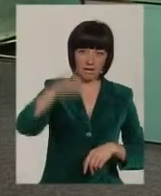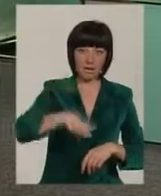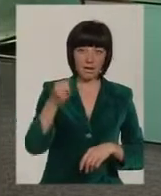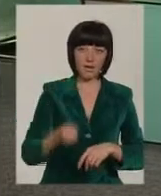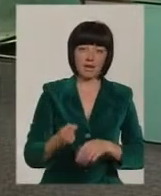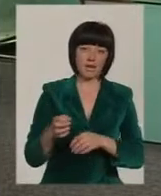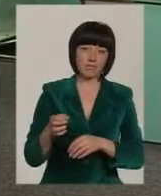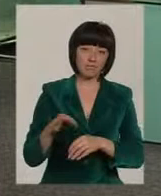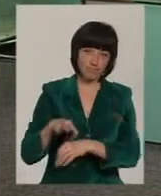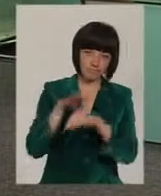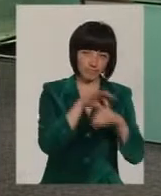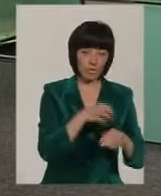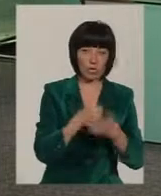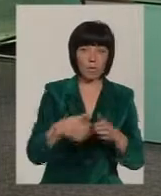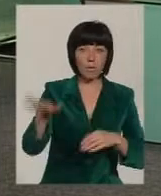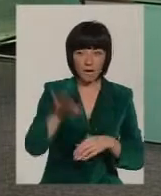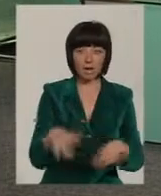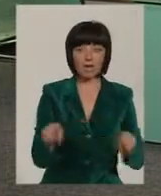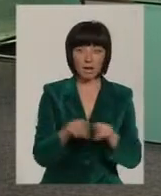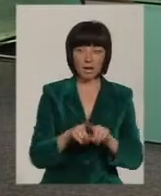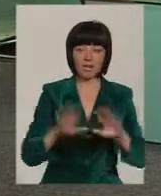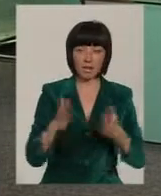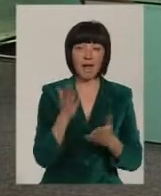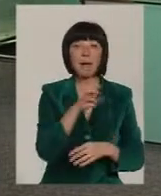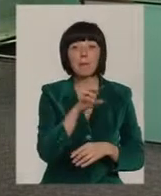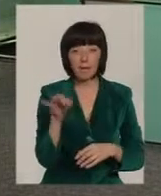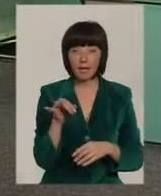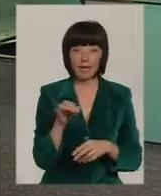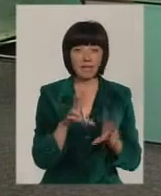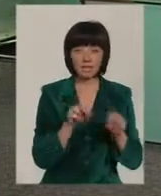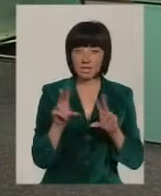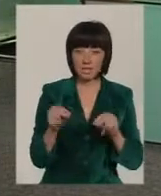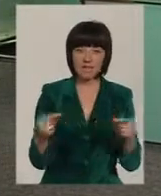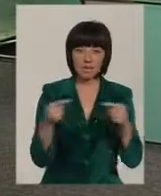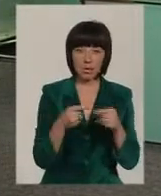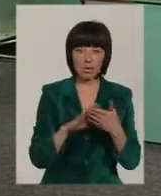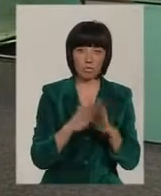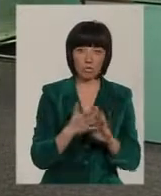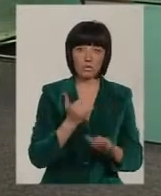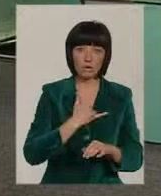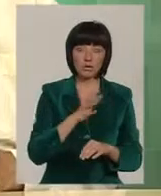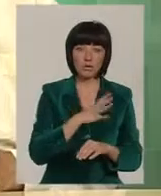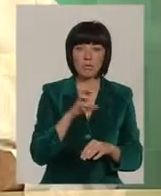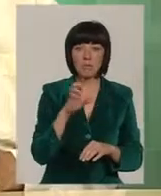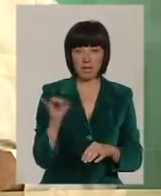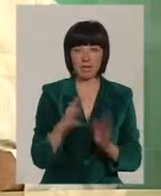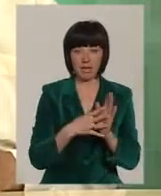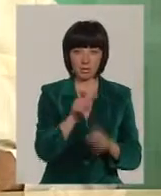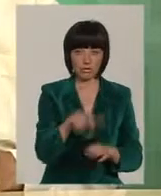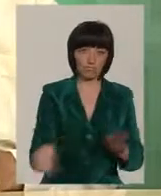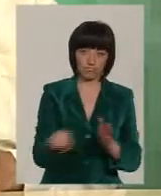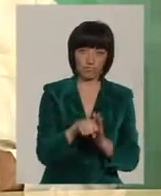доправив до берега. Тобто ми маємо такий груповий випадок. Якби нещасливий збіг обставин, у нас було б мінімум 9